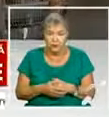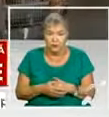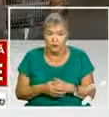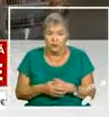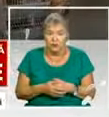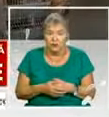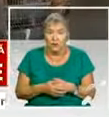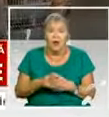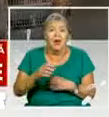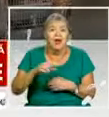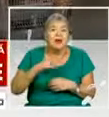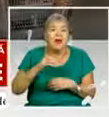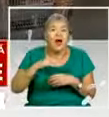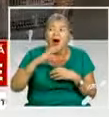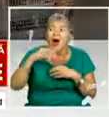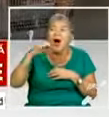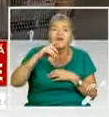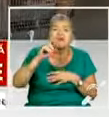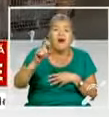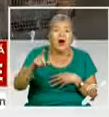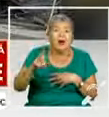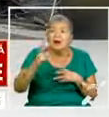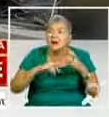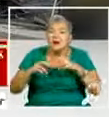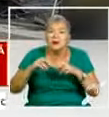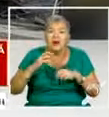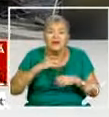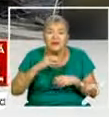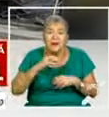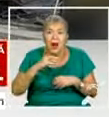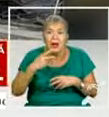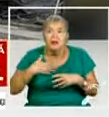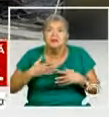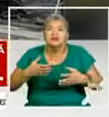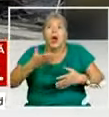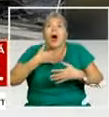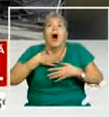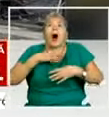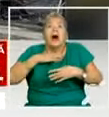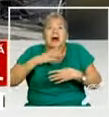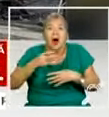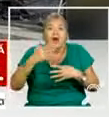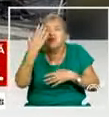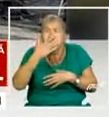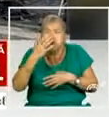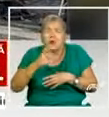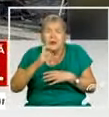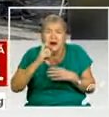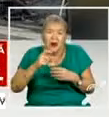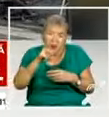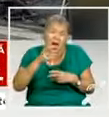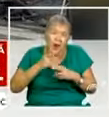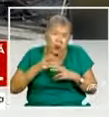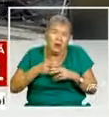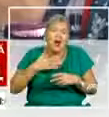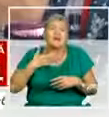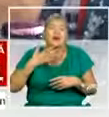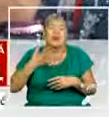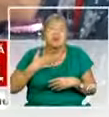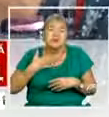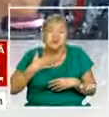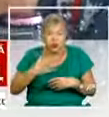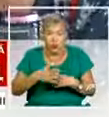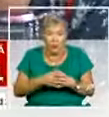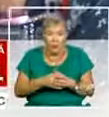Eu eram afară după fată și m-a sufocat fumul acela, având și astm bronșic. Ce pagube ați avut?